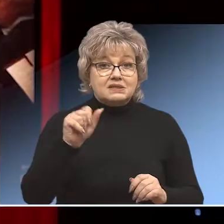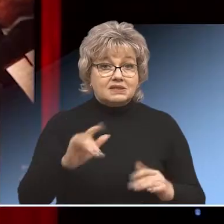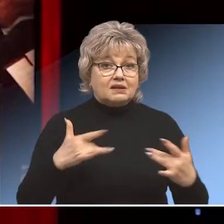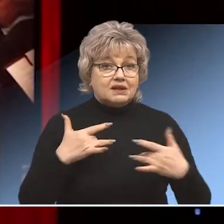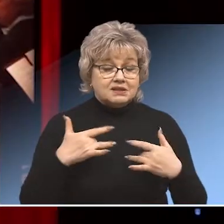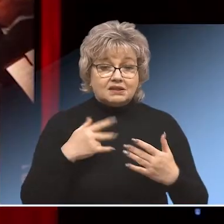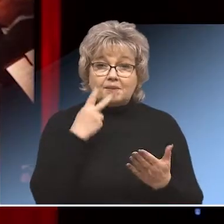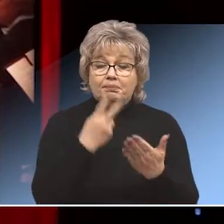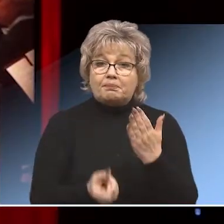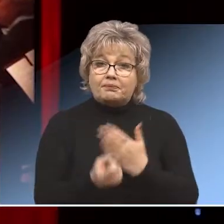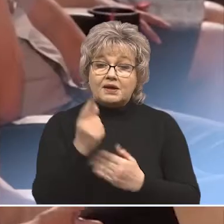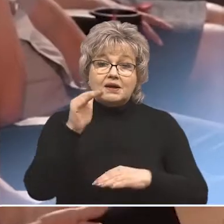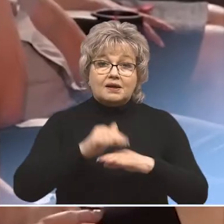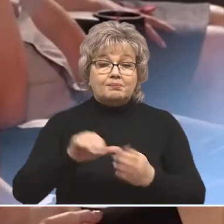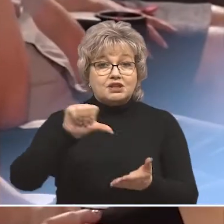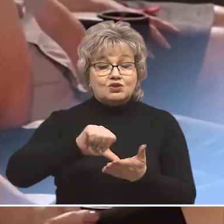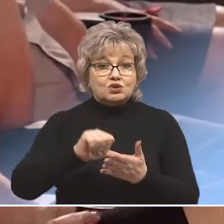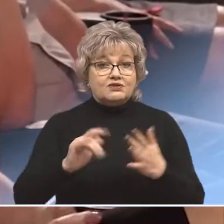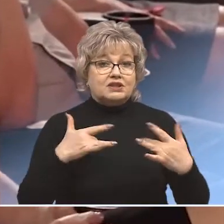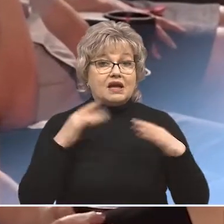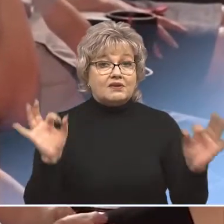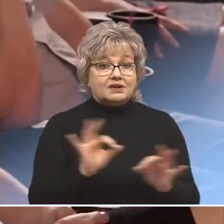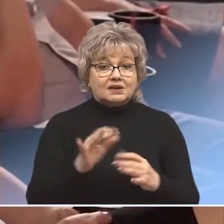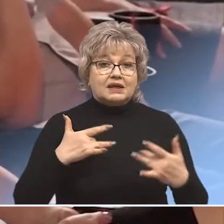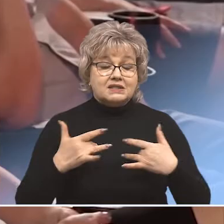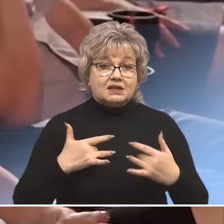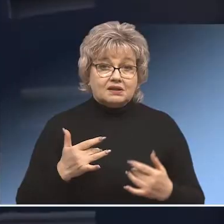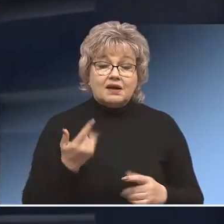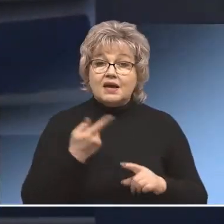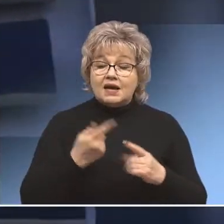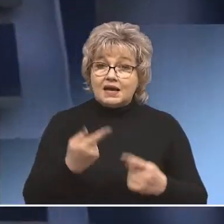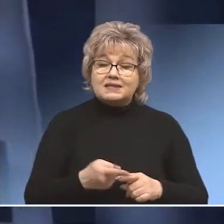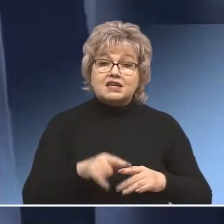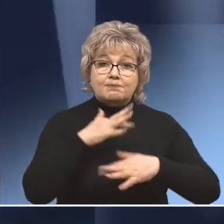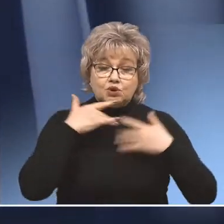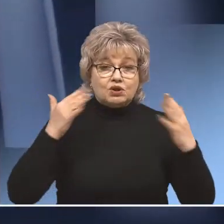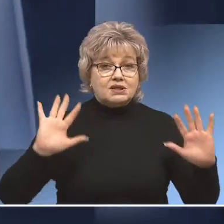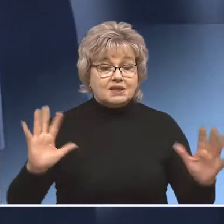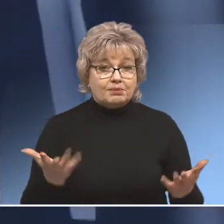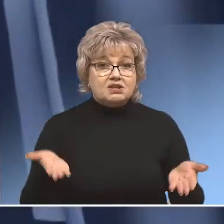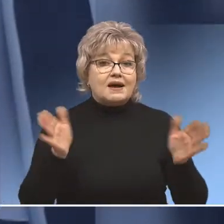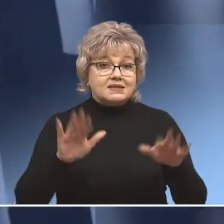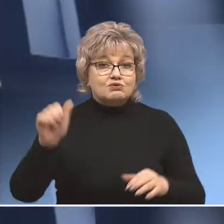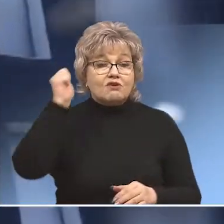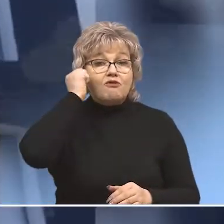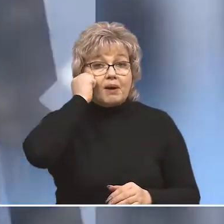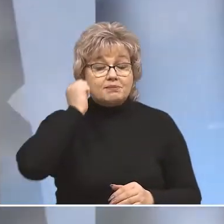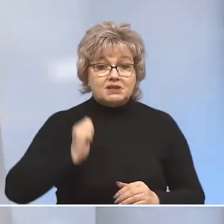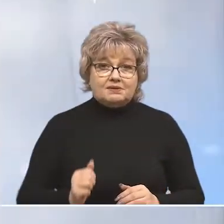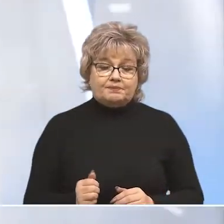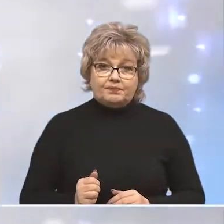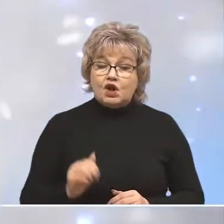концертный зал. У дончан появилась возможность фактически присутствовать на филармонических концертах. Эти и многие другие события останутся в